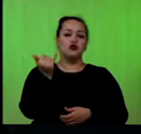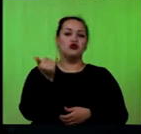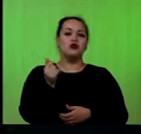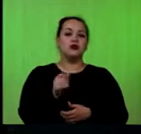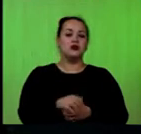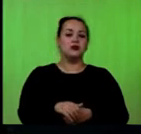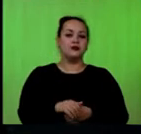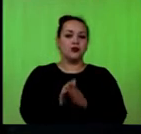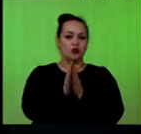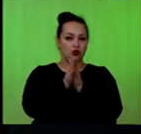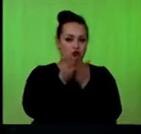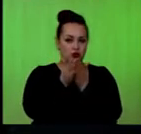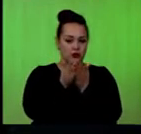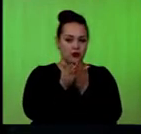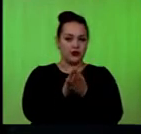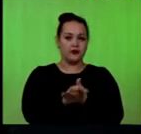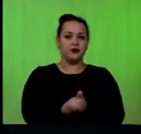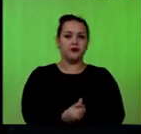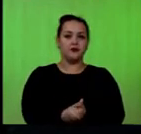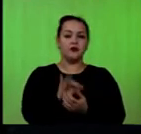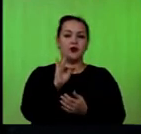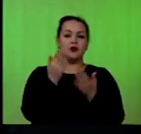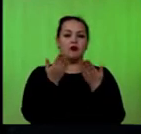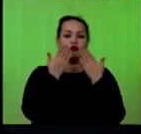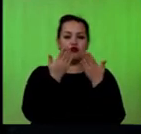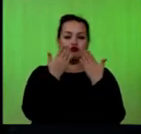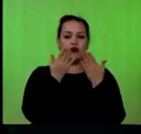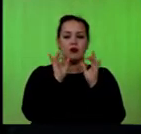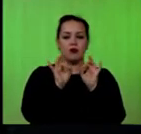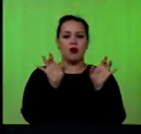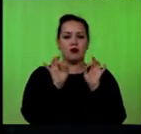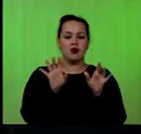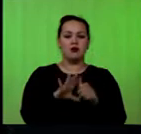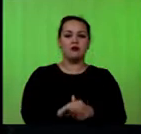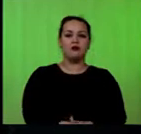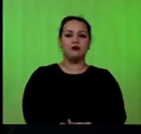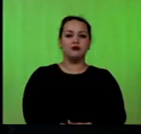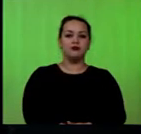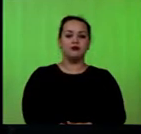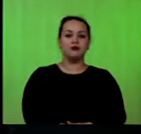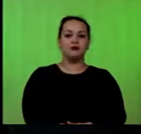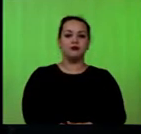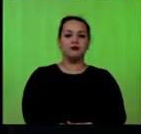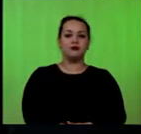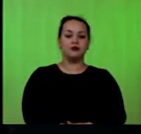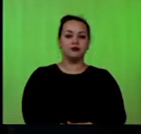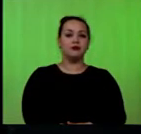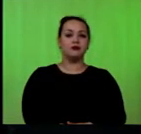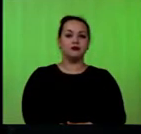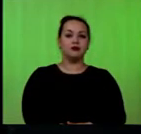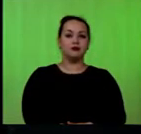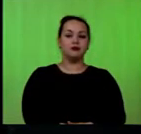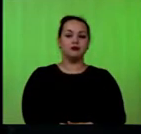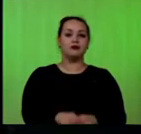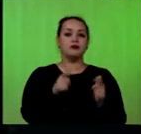возьмем в руки учебник и прочитаем рассказ вы приготовились